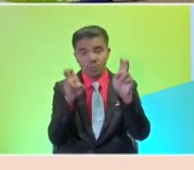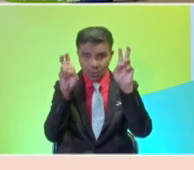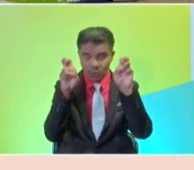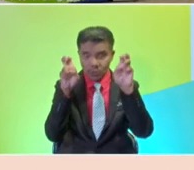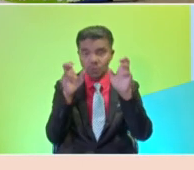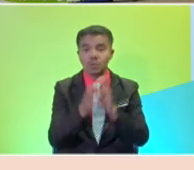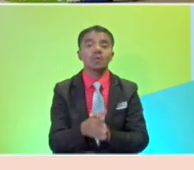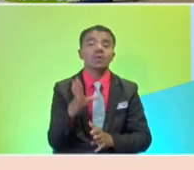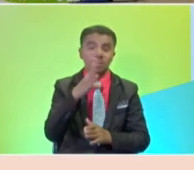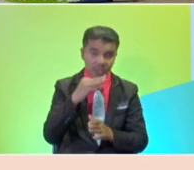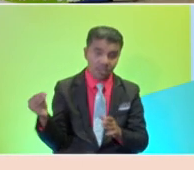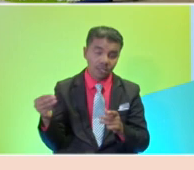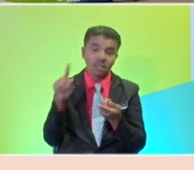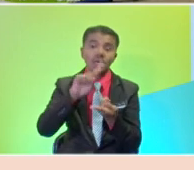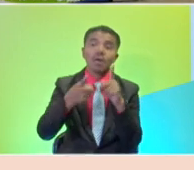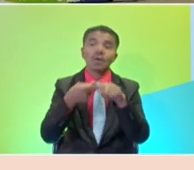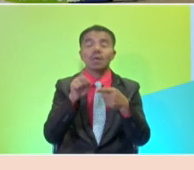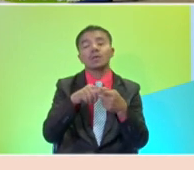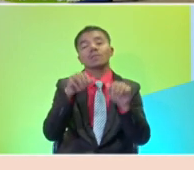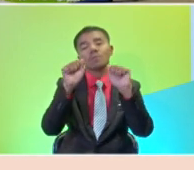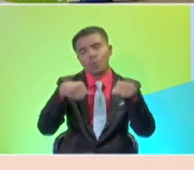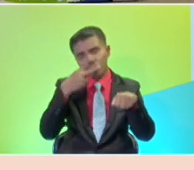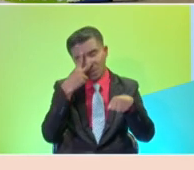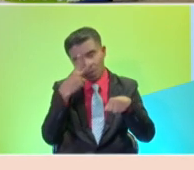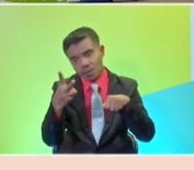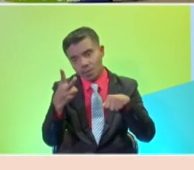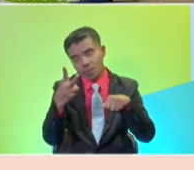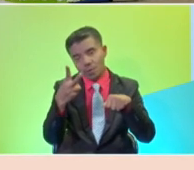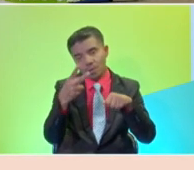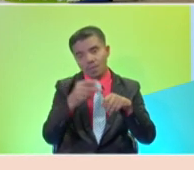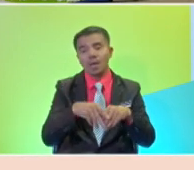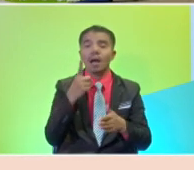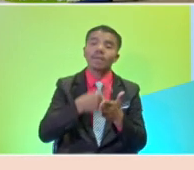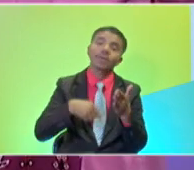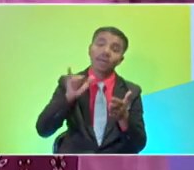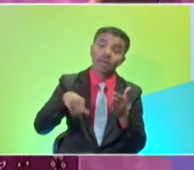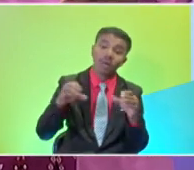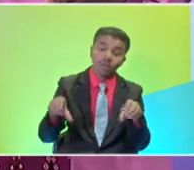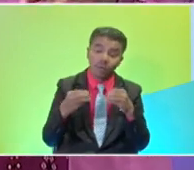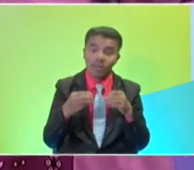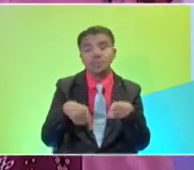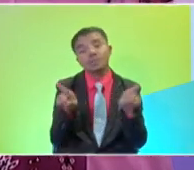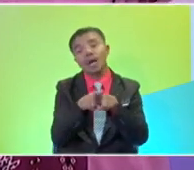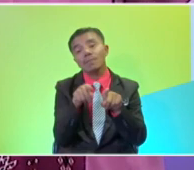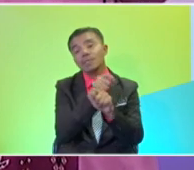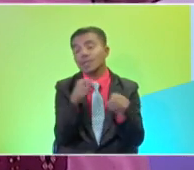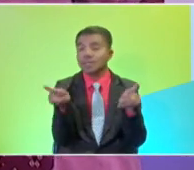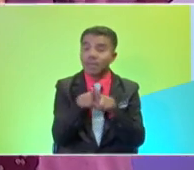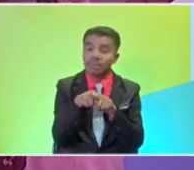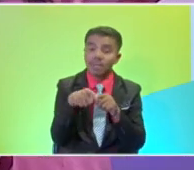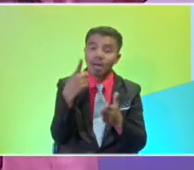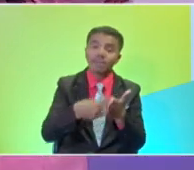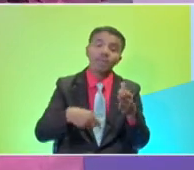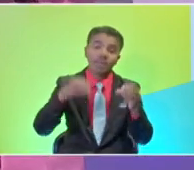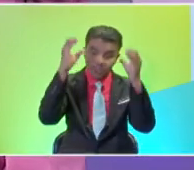penulisan kawan tadi t nampak kan Mumtaz ya kawan tengok apa yang kawan buat sama tak dengan apa yang Cikgu ajar kemudian akhir sekali adalah